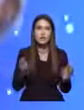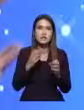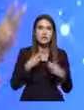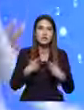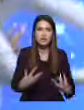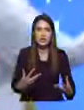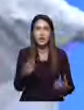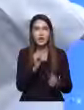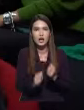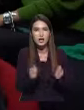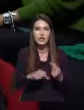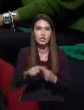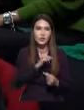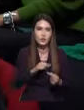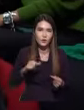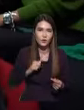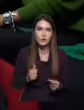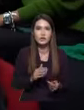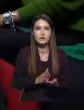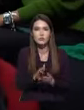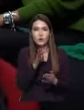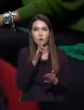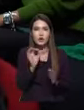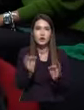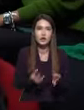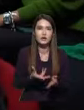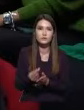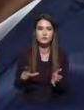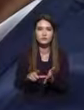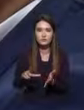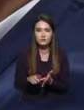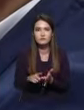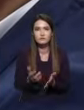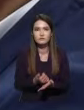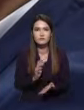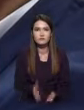арқылы кәсіпкерлерді өз еркімен және уақытылы салықты төлеуге ынталандырамыз дейді.